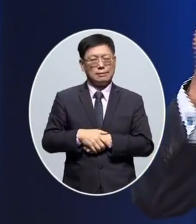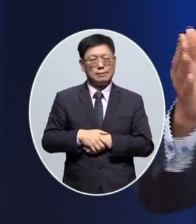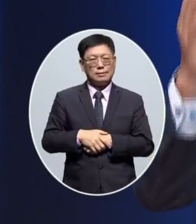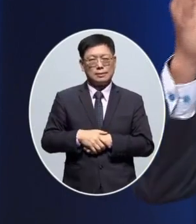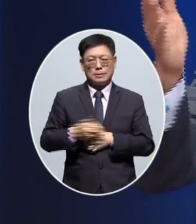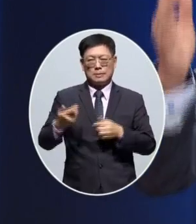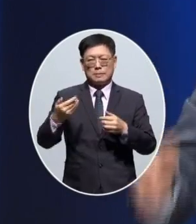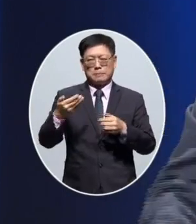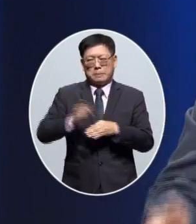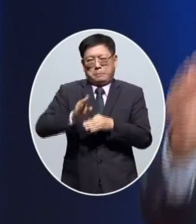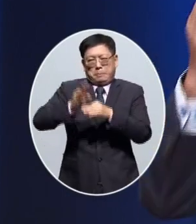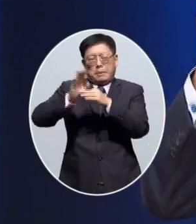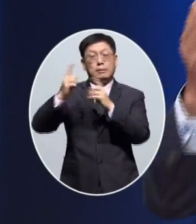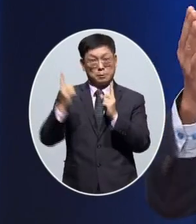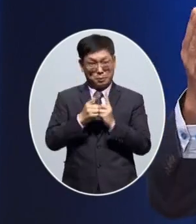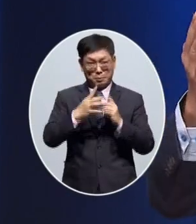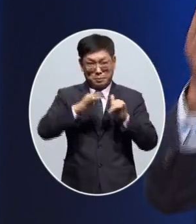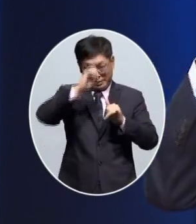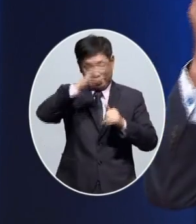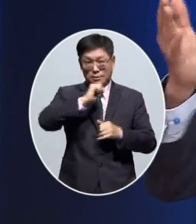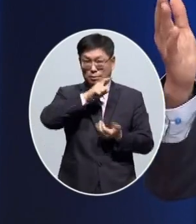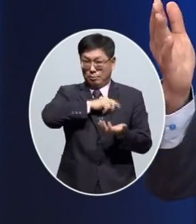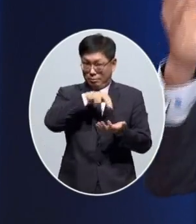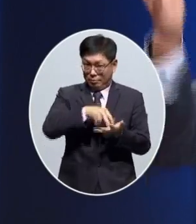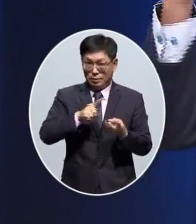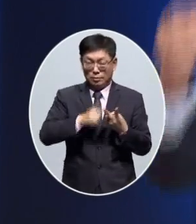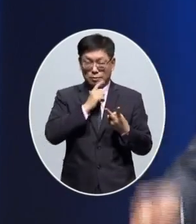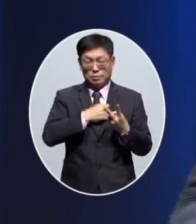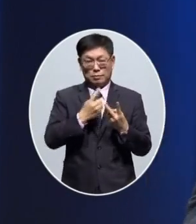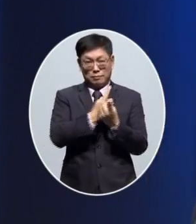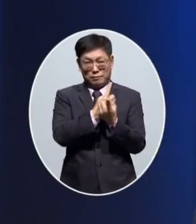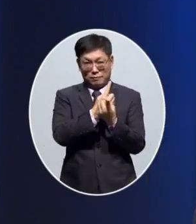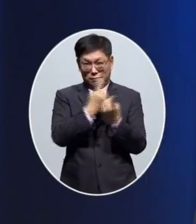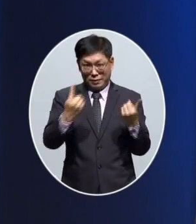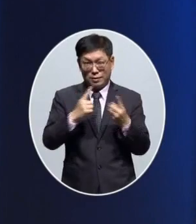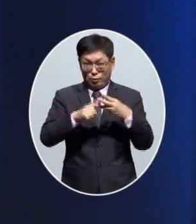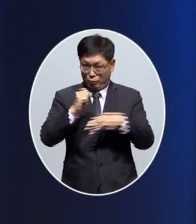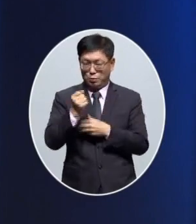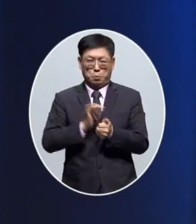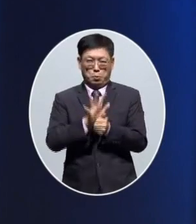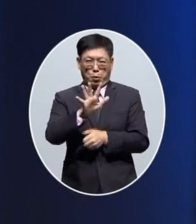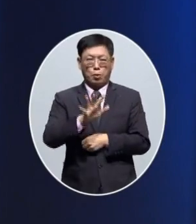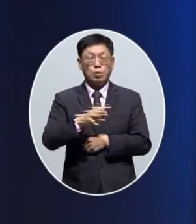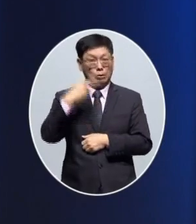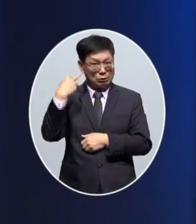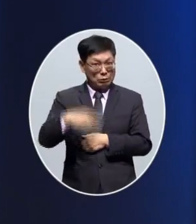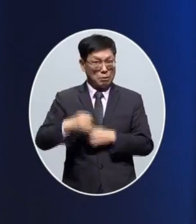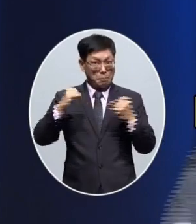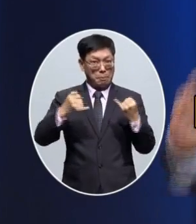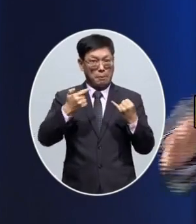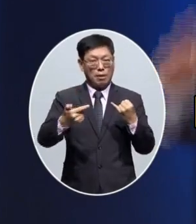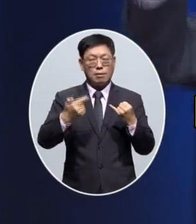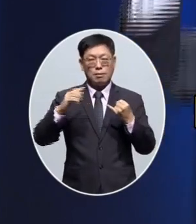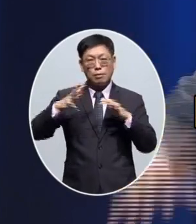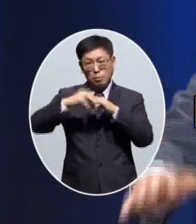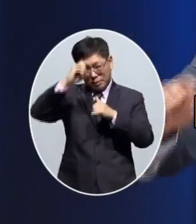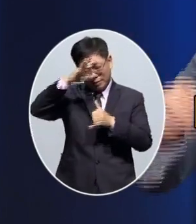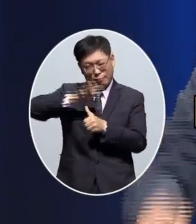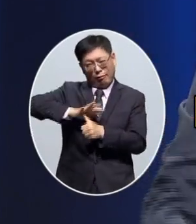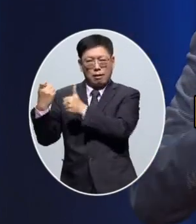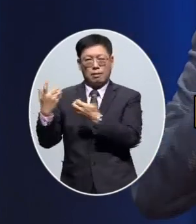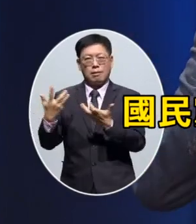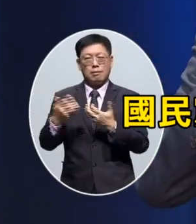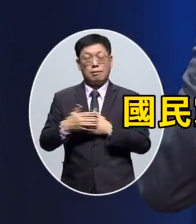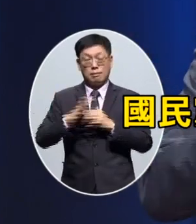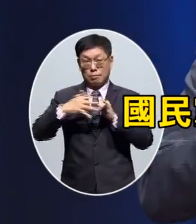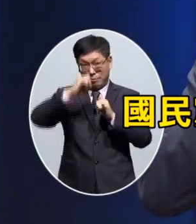较符合可能更多深蓝或者是黄复兴大家心中所向往未来两岸关系的一个开展式甚至是